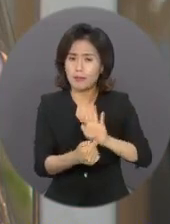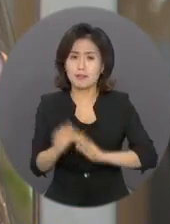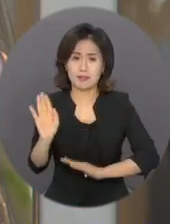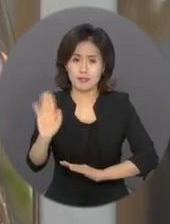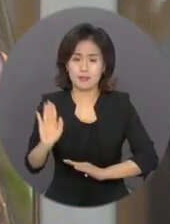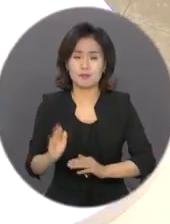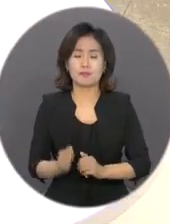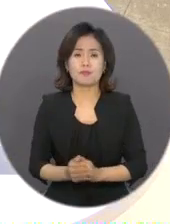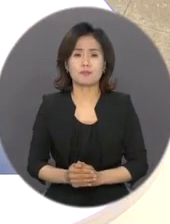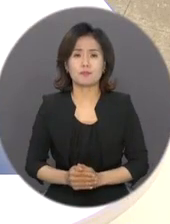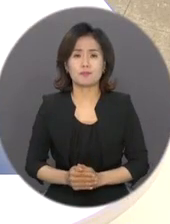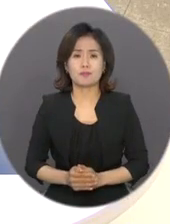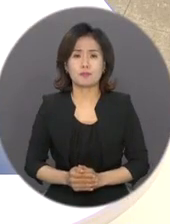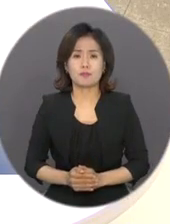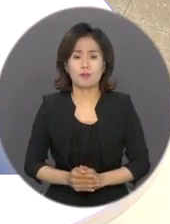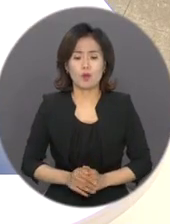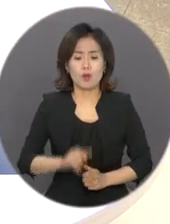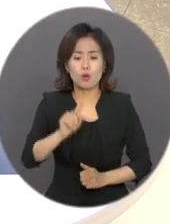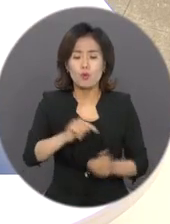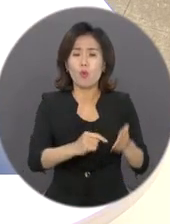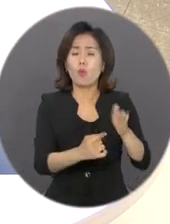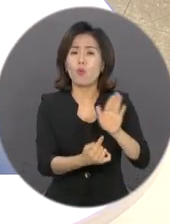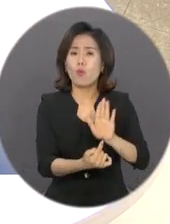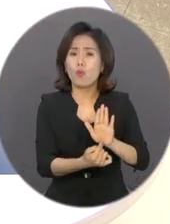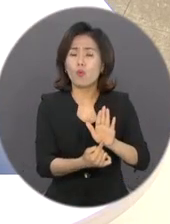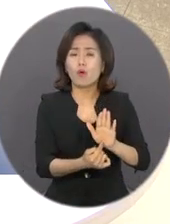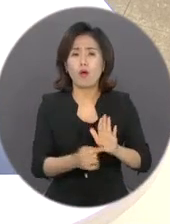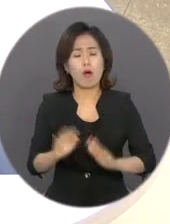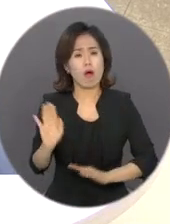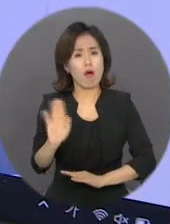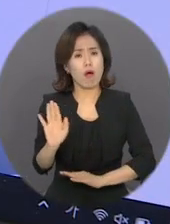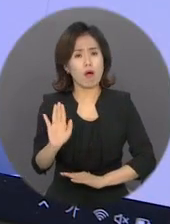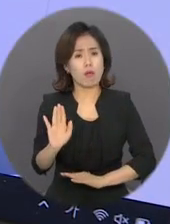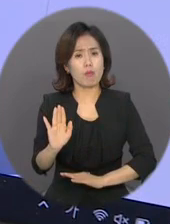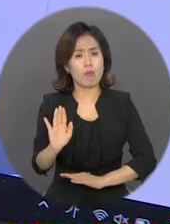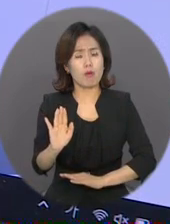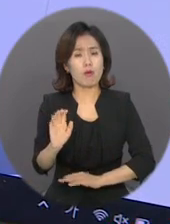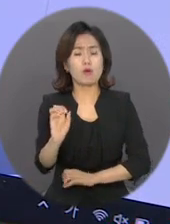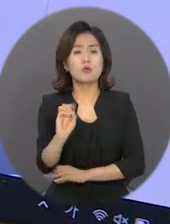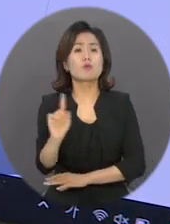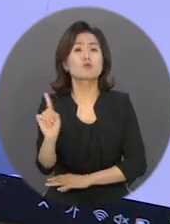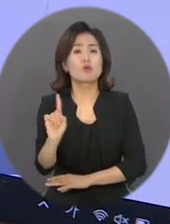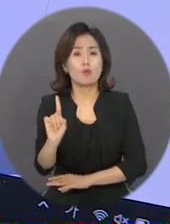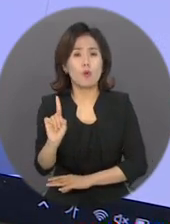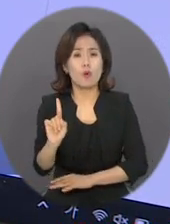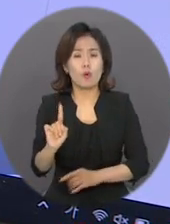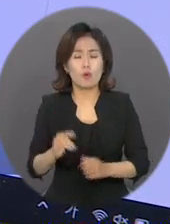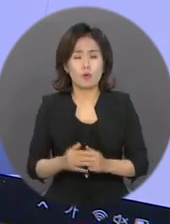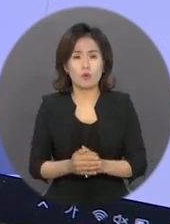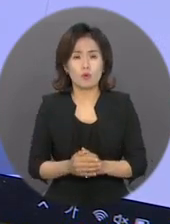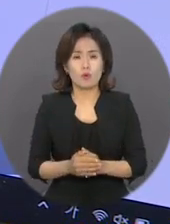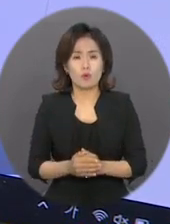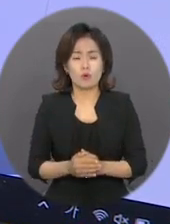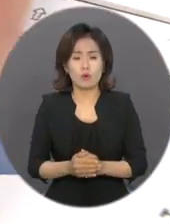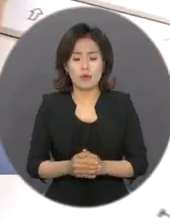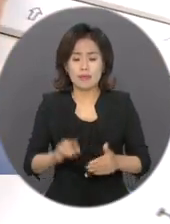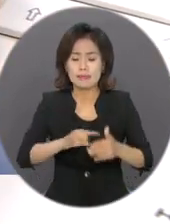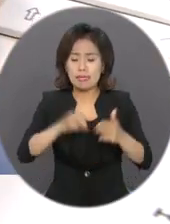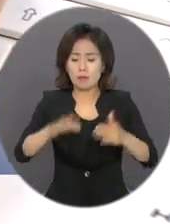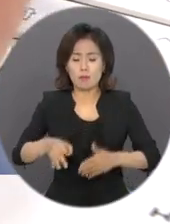않았습니다 근데 그것을 공개 안 한다는 것은 기본적으로 그 주인들이